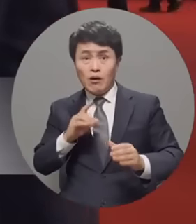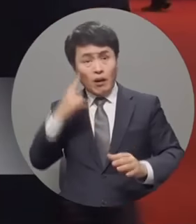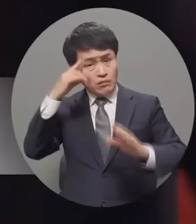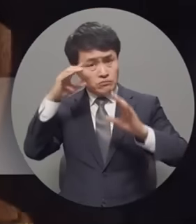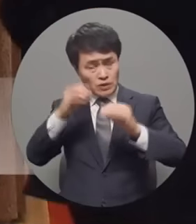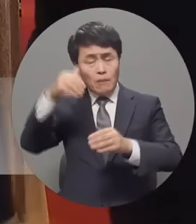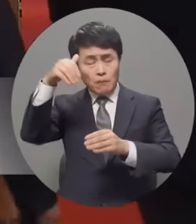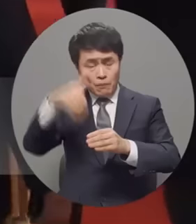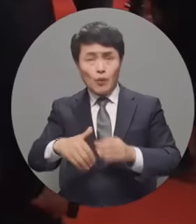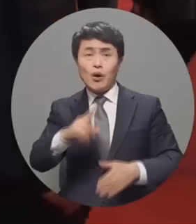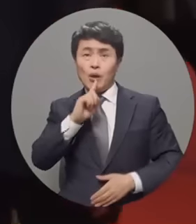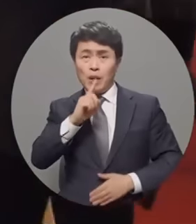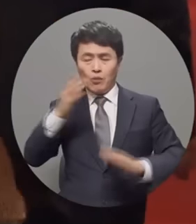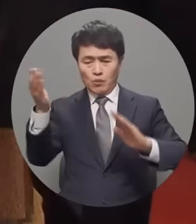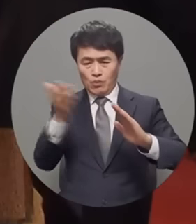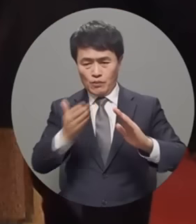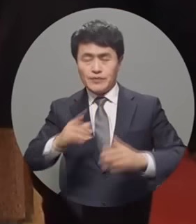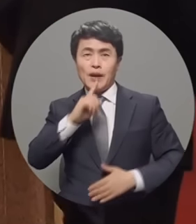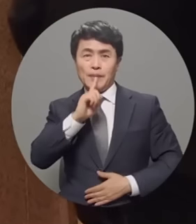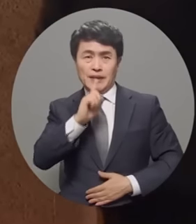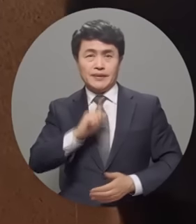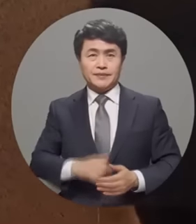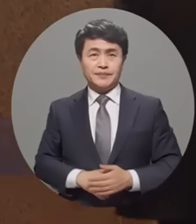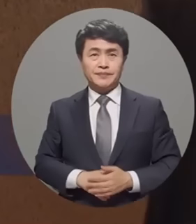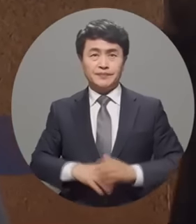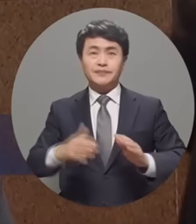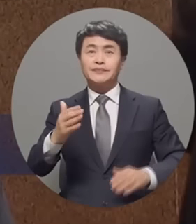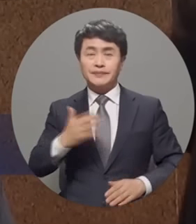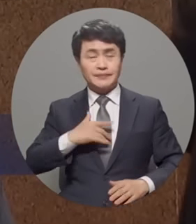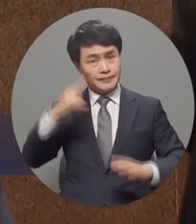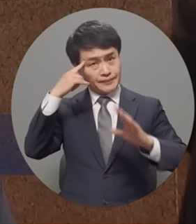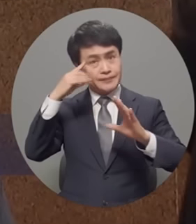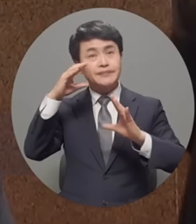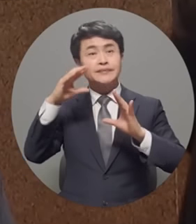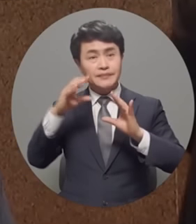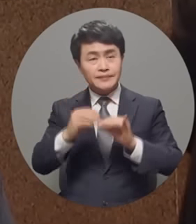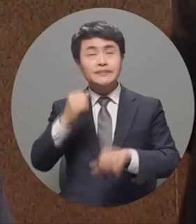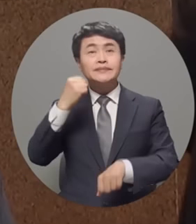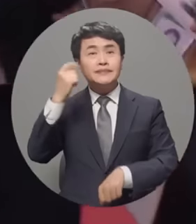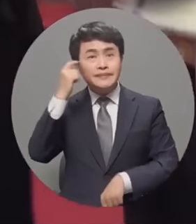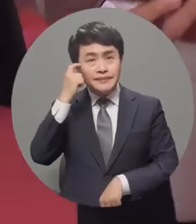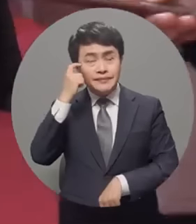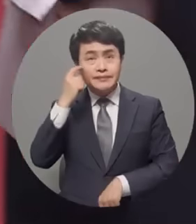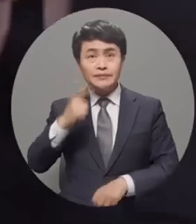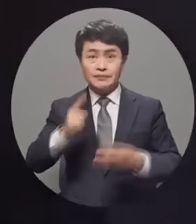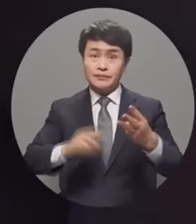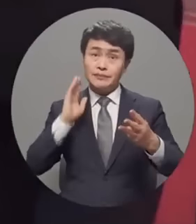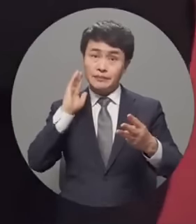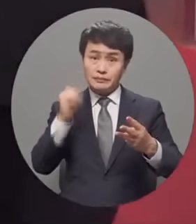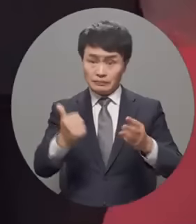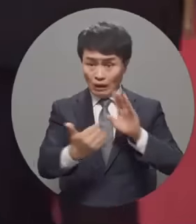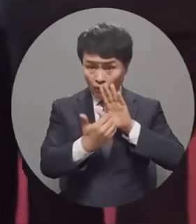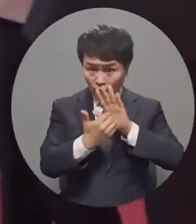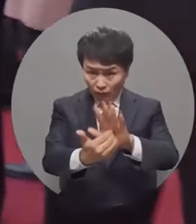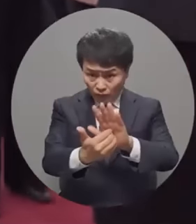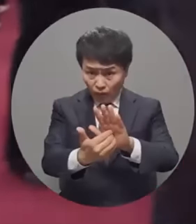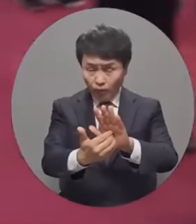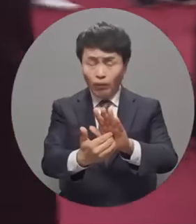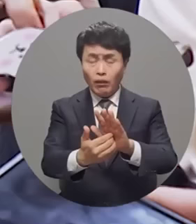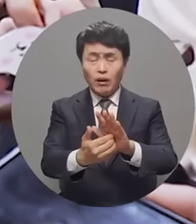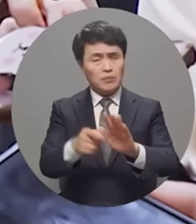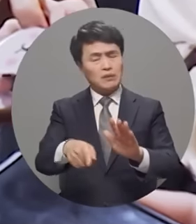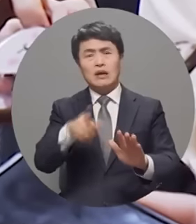찬성표를 던지겠다고 공개적으로 말했습니다. 저는 찬성할 생각입니다. 윤석열 대통령이 거부권을 행사해서는